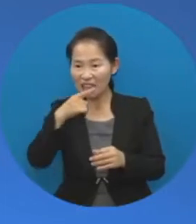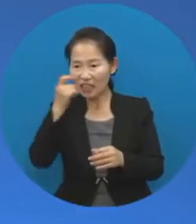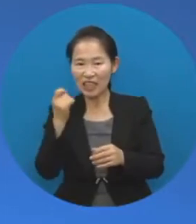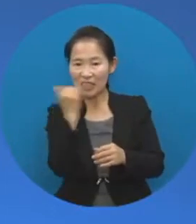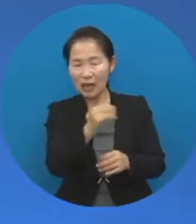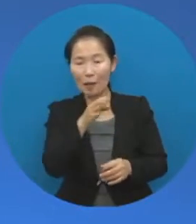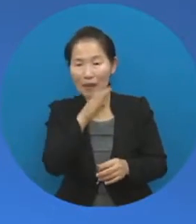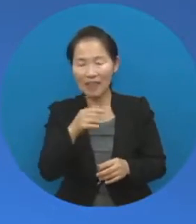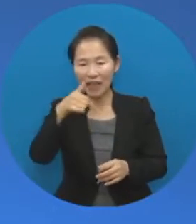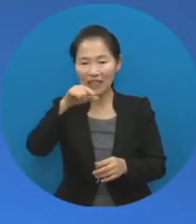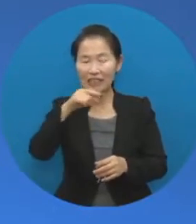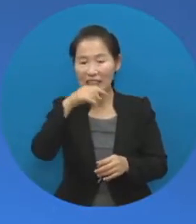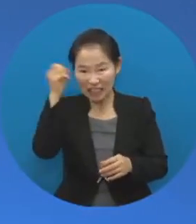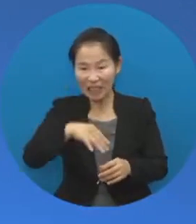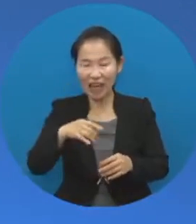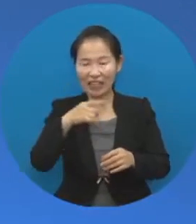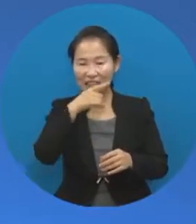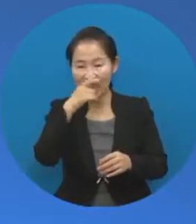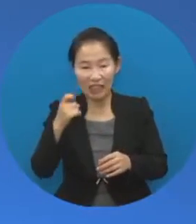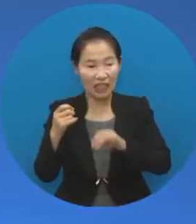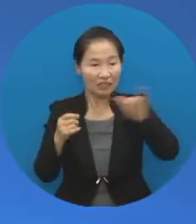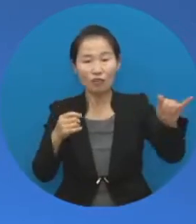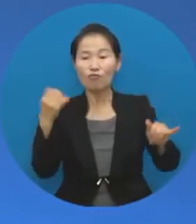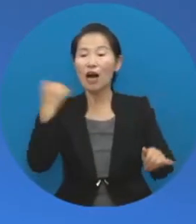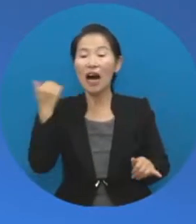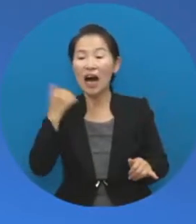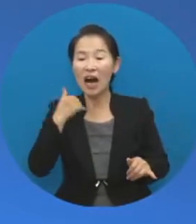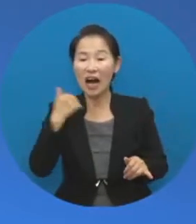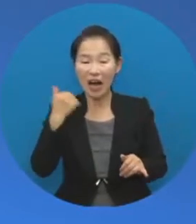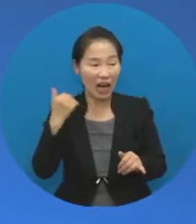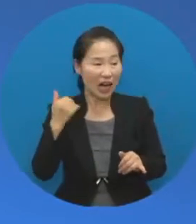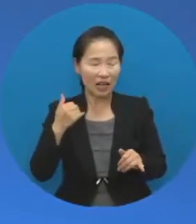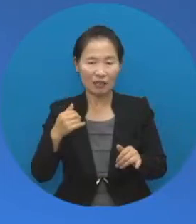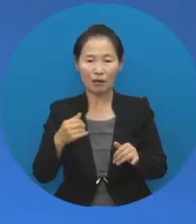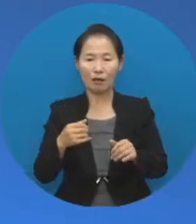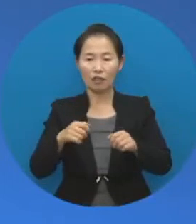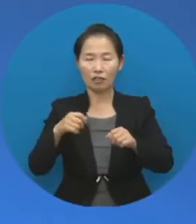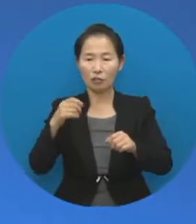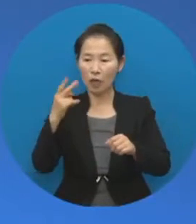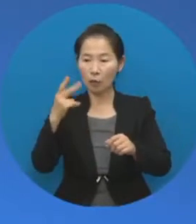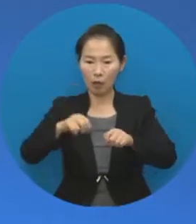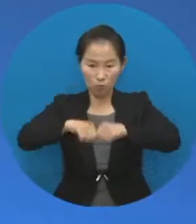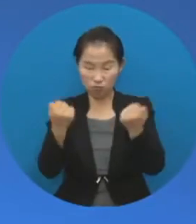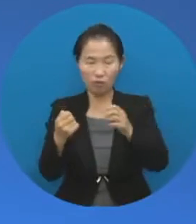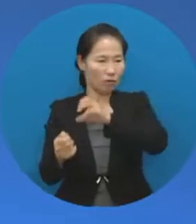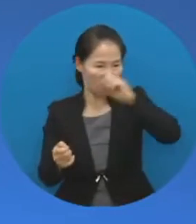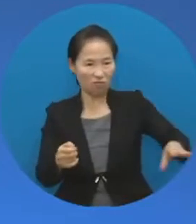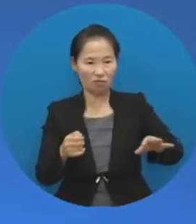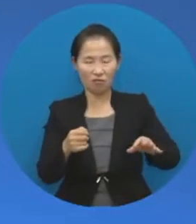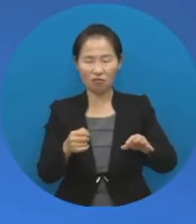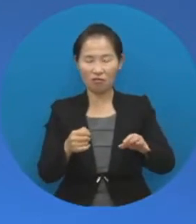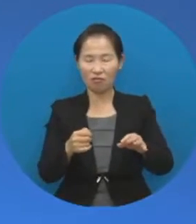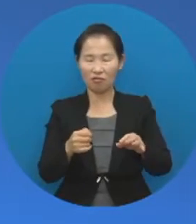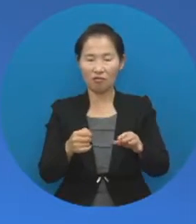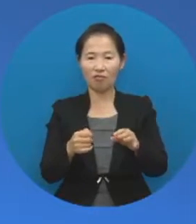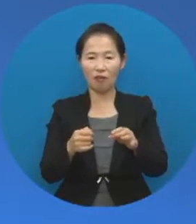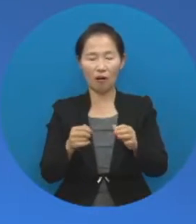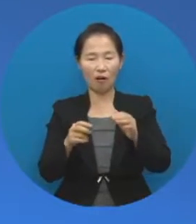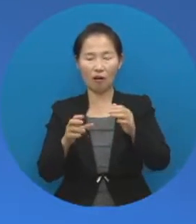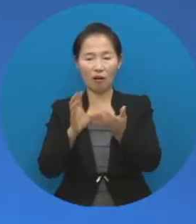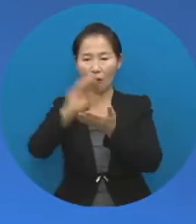시켰냐면서 젓가락을 뿜질러서 촥 집어 던지더니 나가시더라고요. 그래서 저는 그날 눈물의 짜장면을